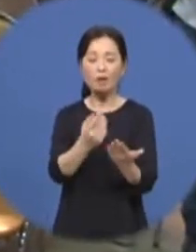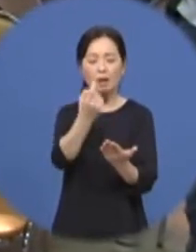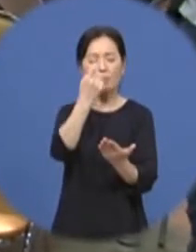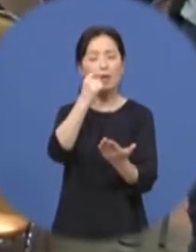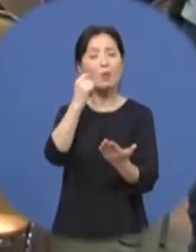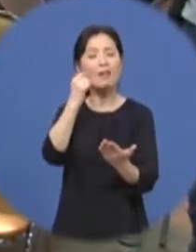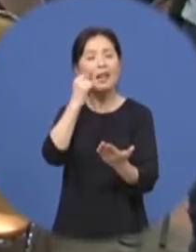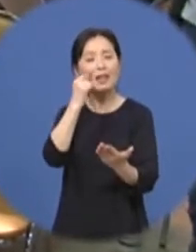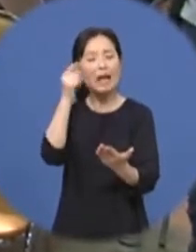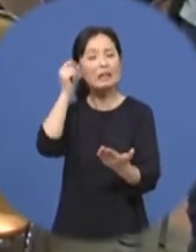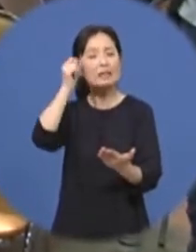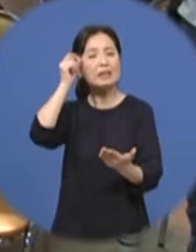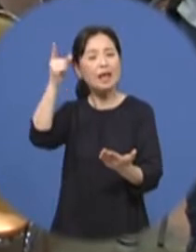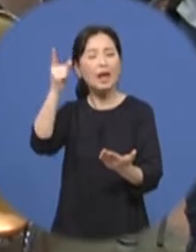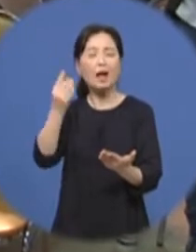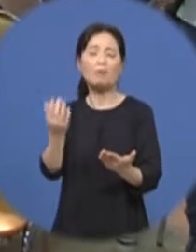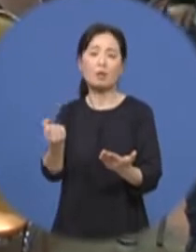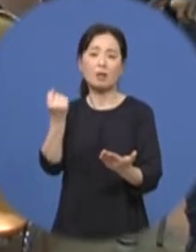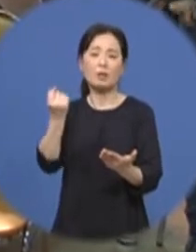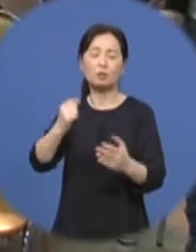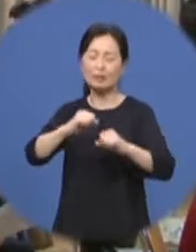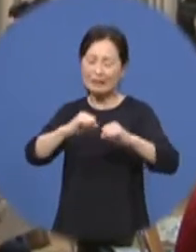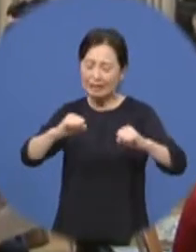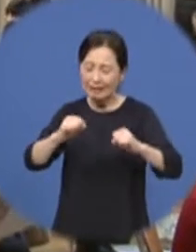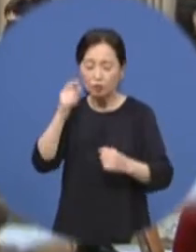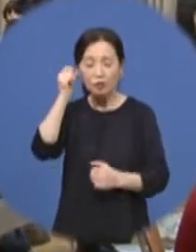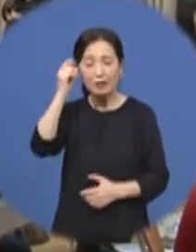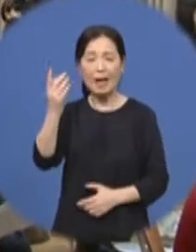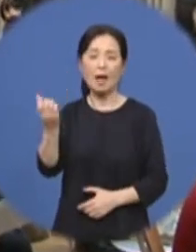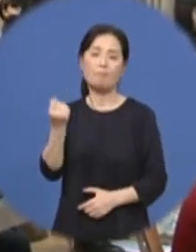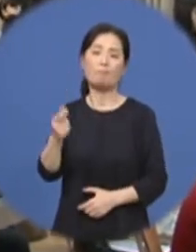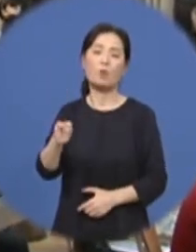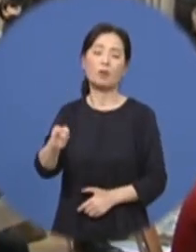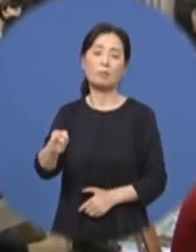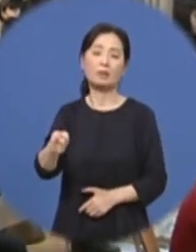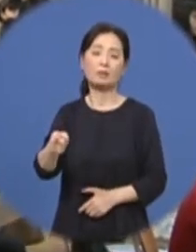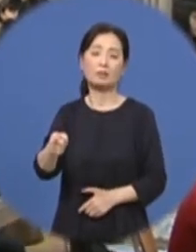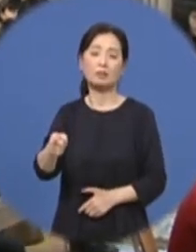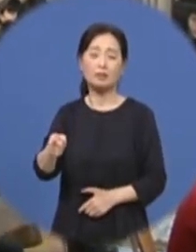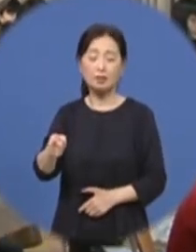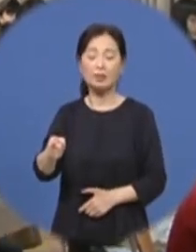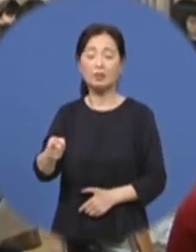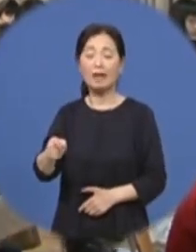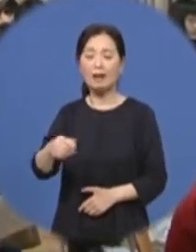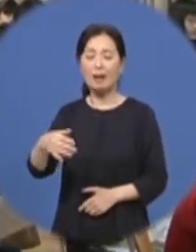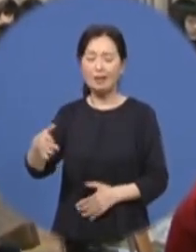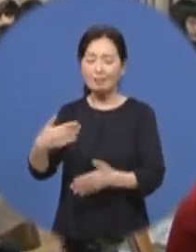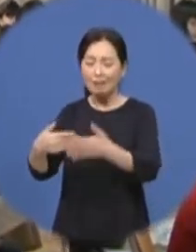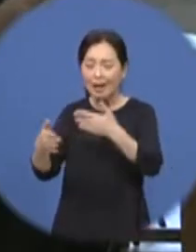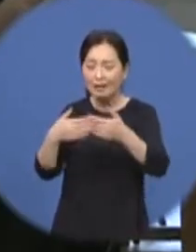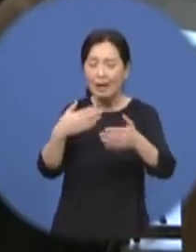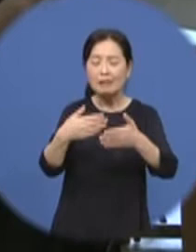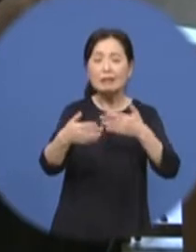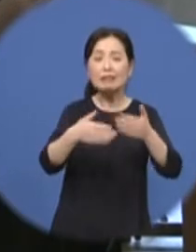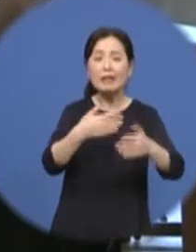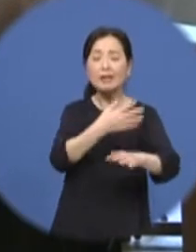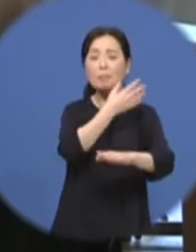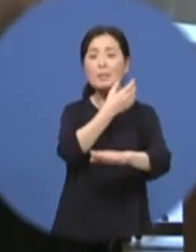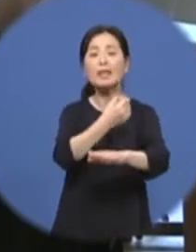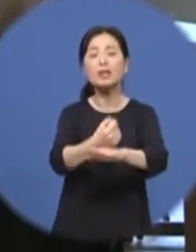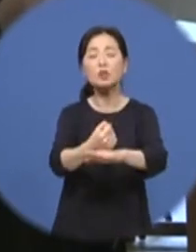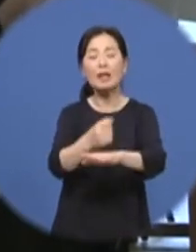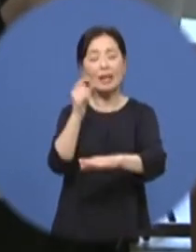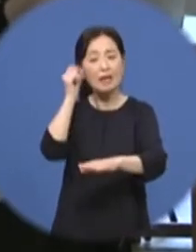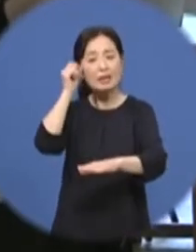知恵ですね、はい、生きる知恵です、はい、いろんなことを経験してきたからこそ身につかれた知恵